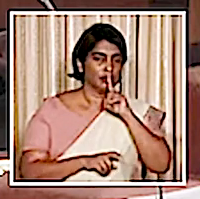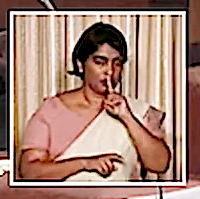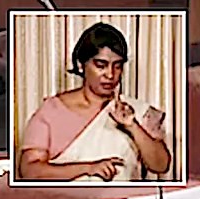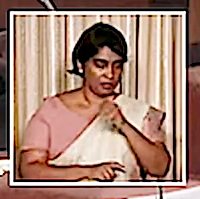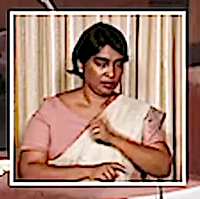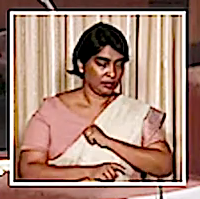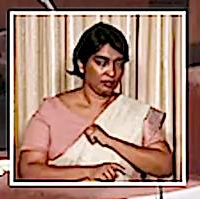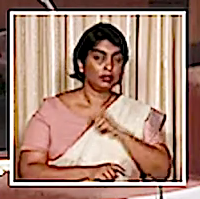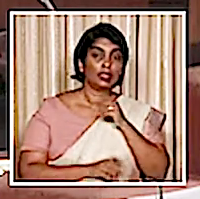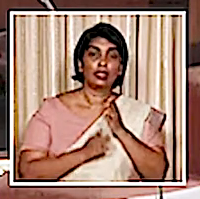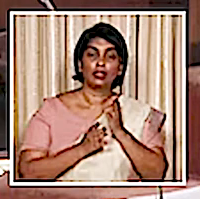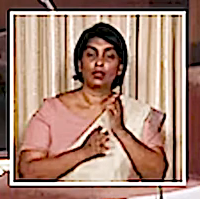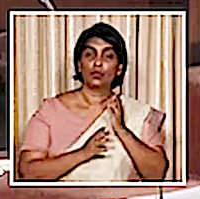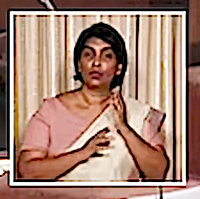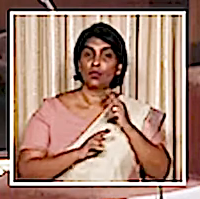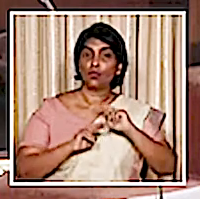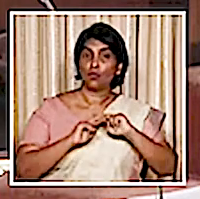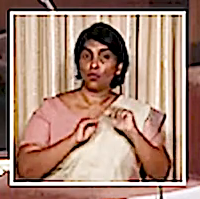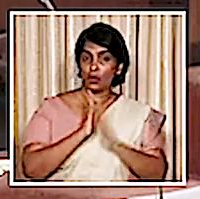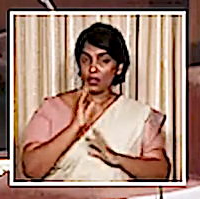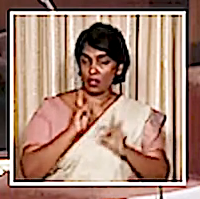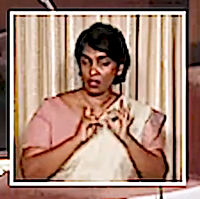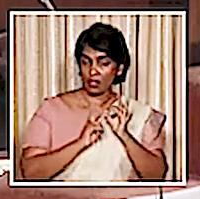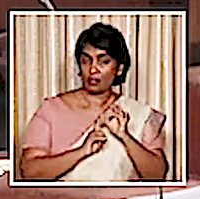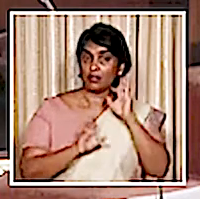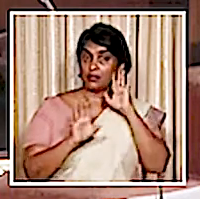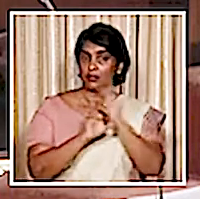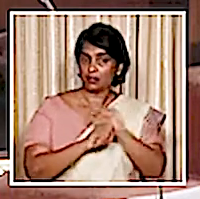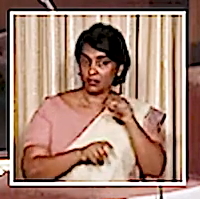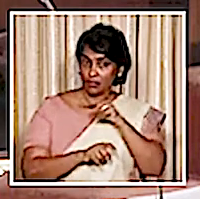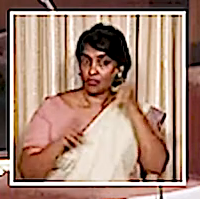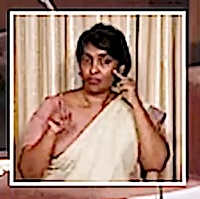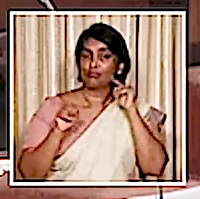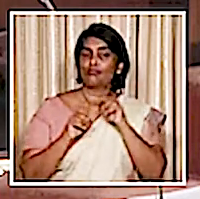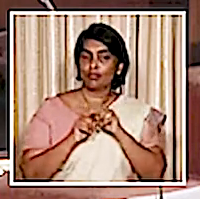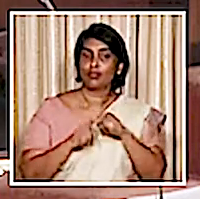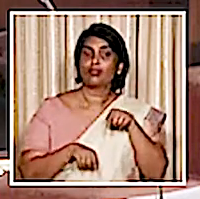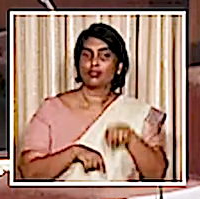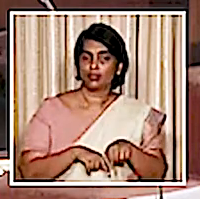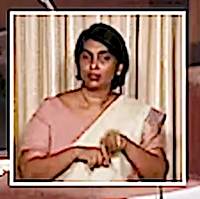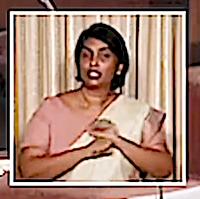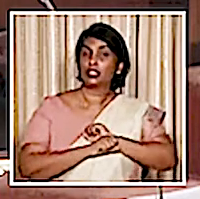அமைச்சர் அவர்கள் எதிராக மந்திரி